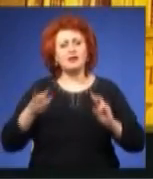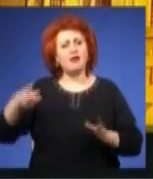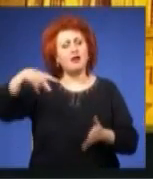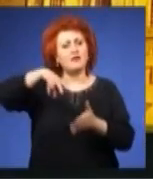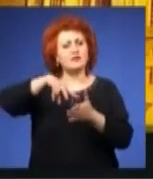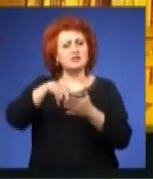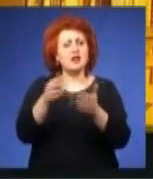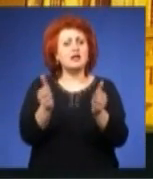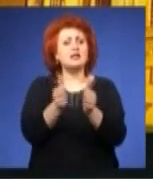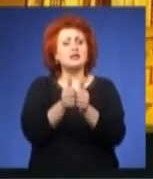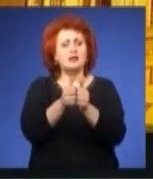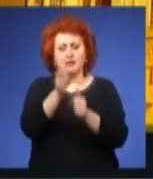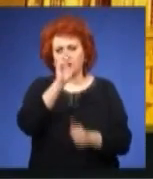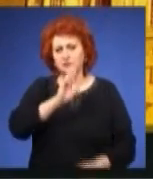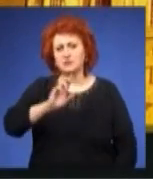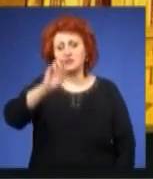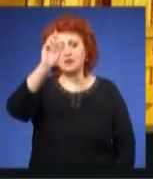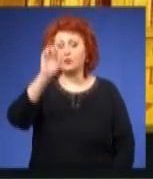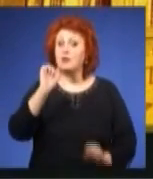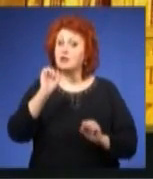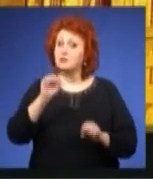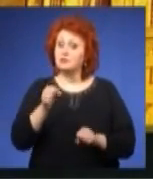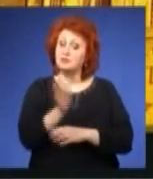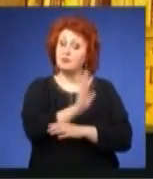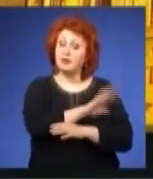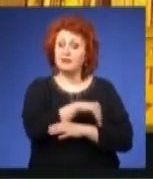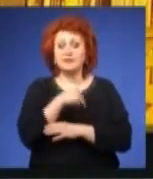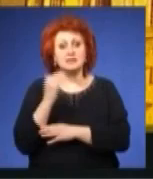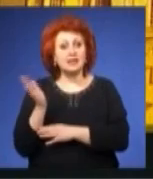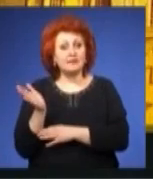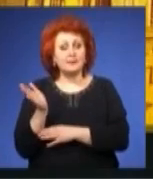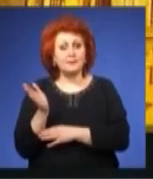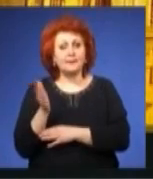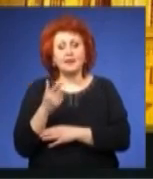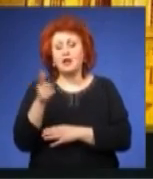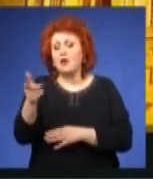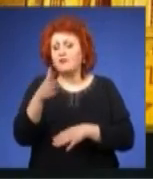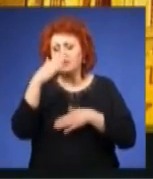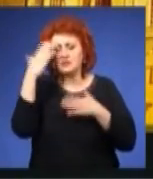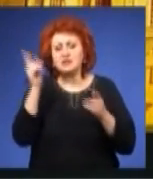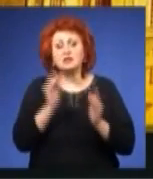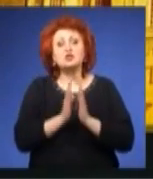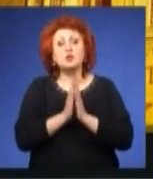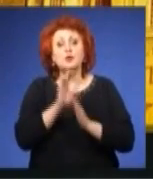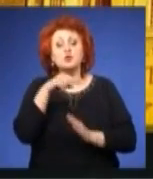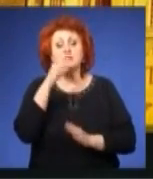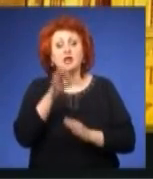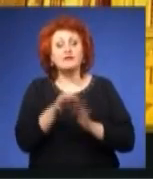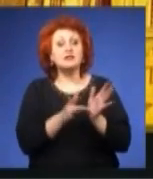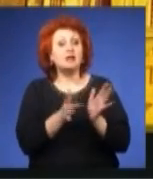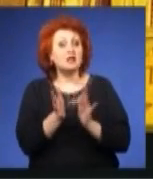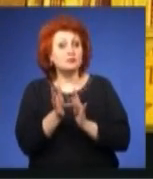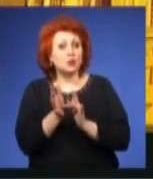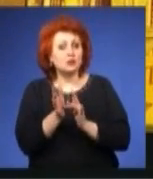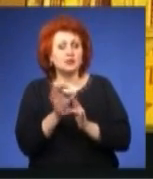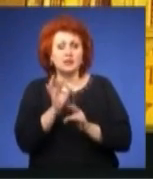они встали у трона всемирного царя справа и слева. «Не знаете, чего просите?» — сказал